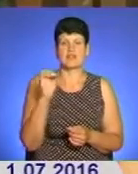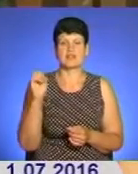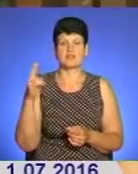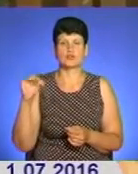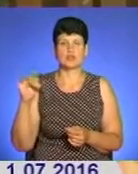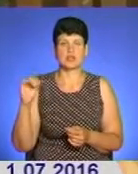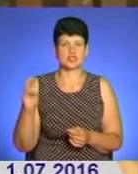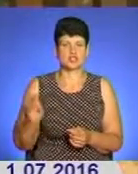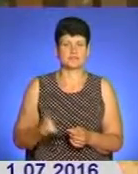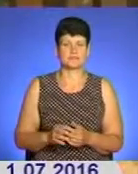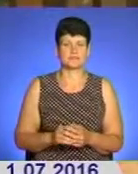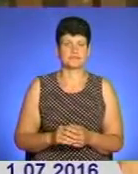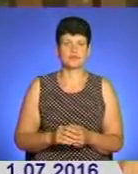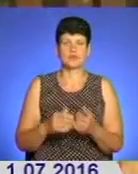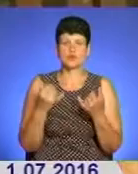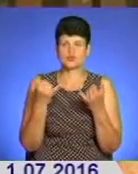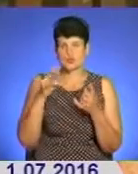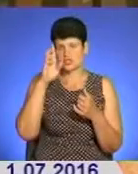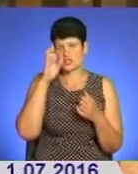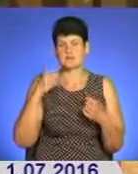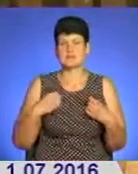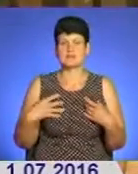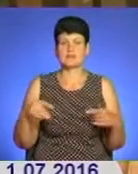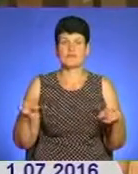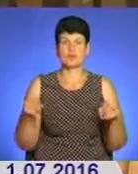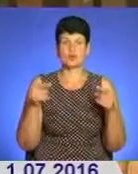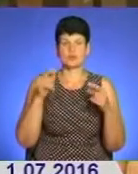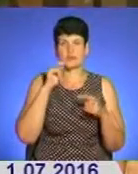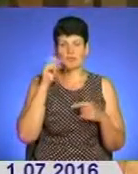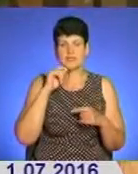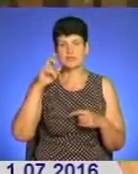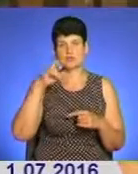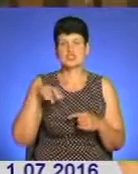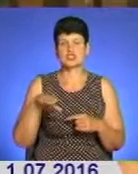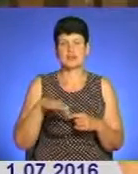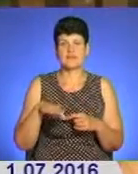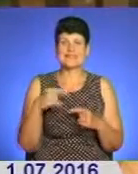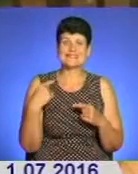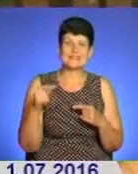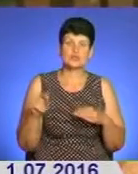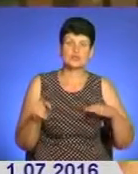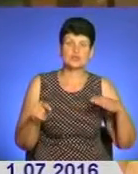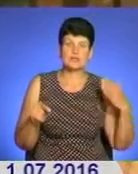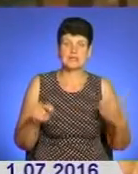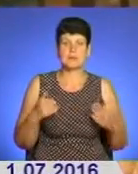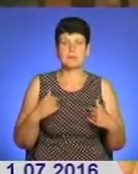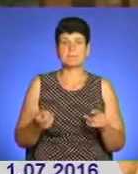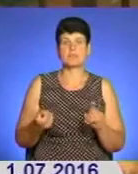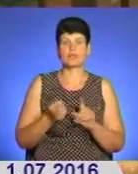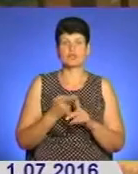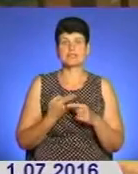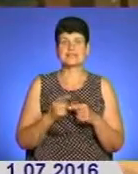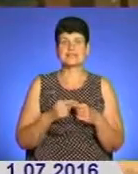Сьогодні так якби державне свято, відновлення української державності. А з іншої сторони, ми приурочили це